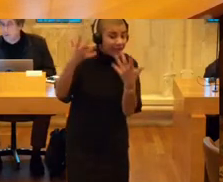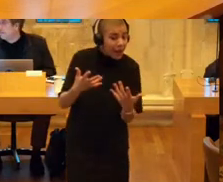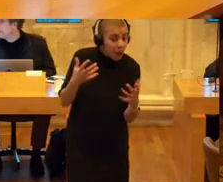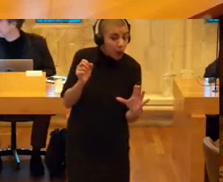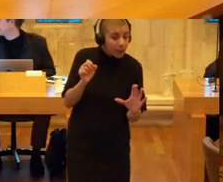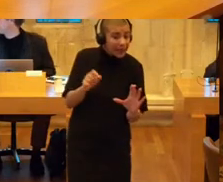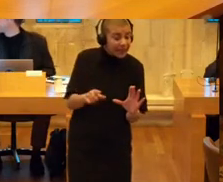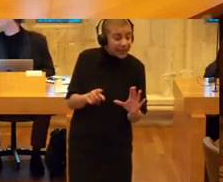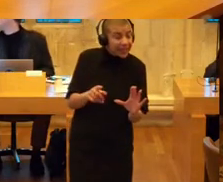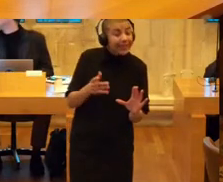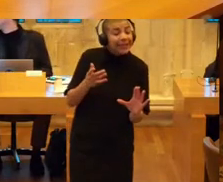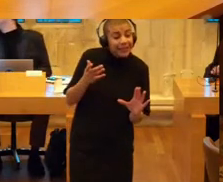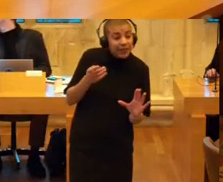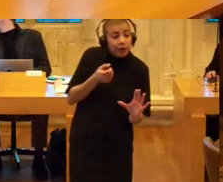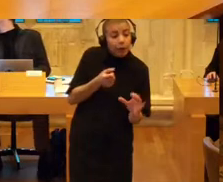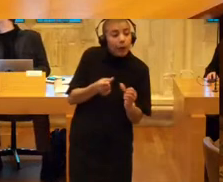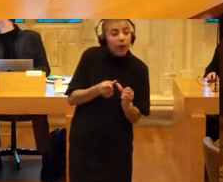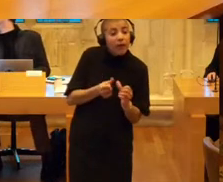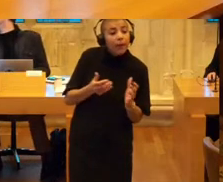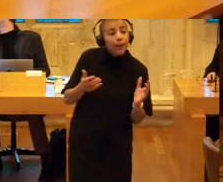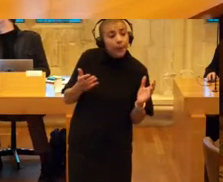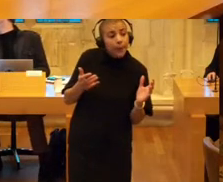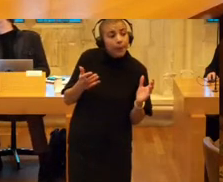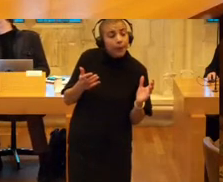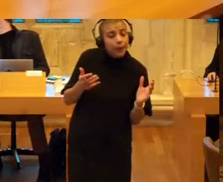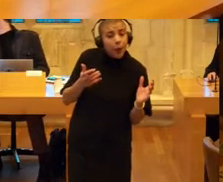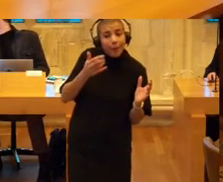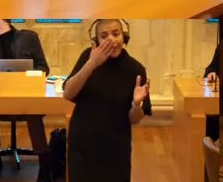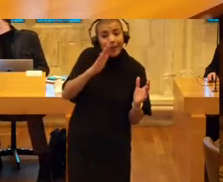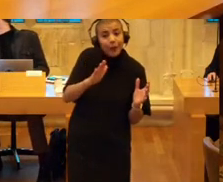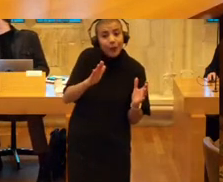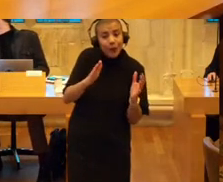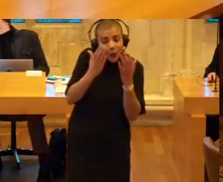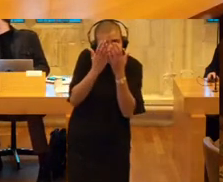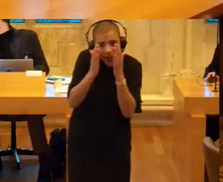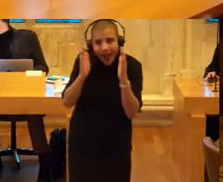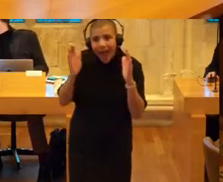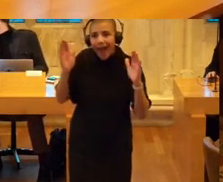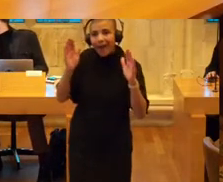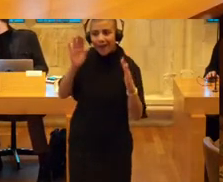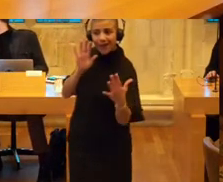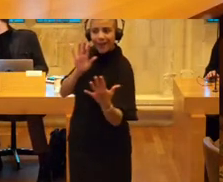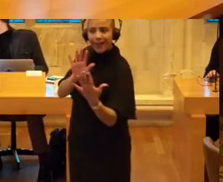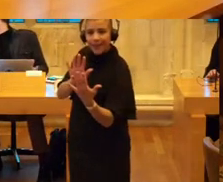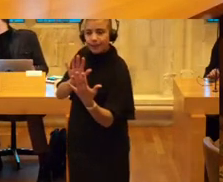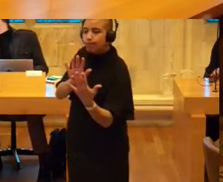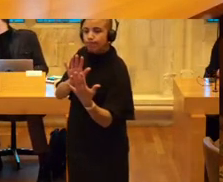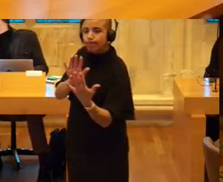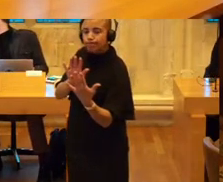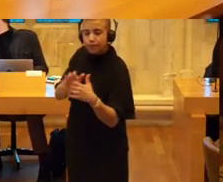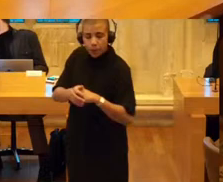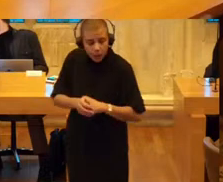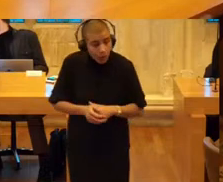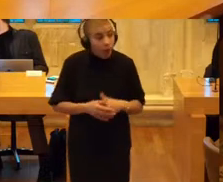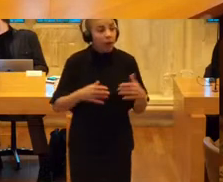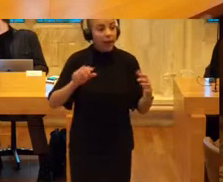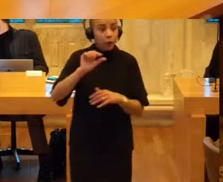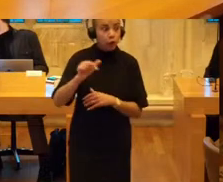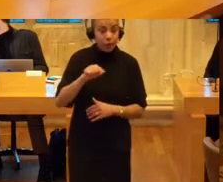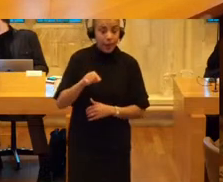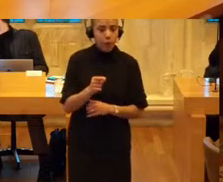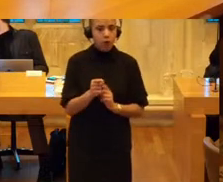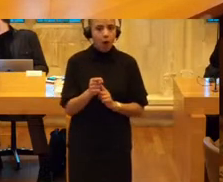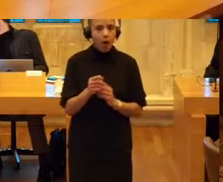forcément toujours eu cette attitude ouverte. Le deuxième point, alors là, m'a surpris encore plus, vous voulez sauvegarder